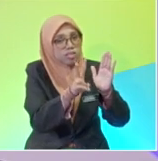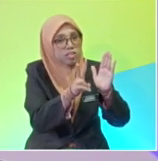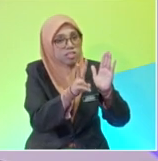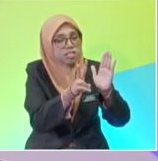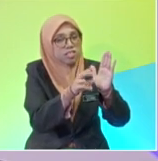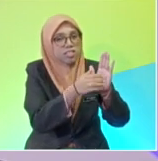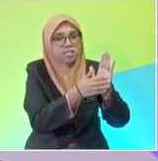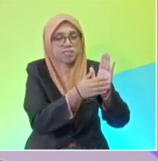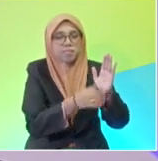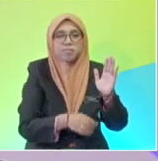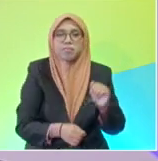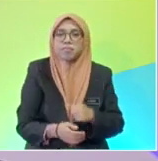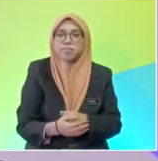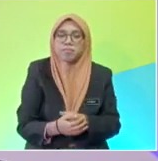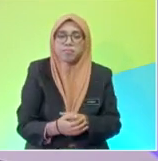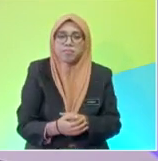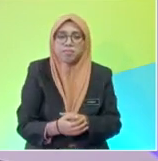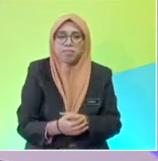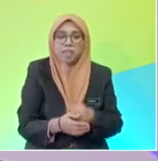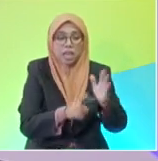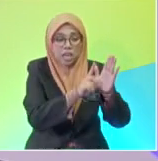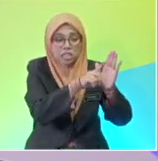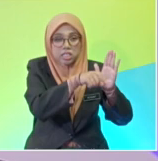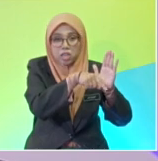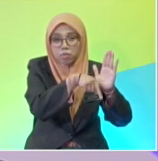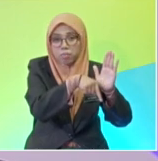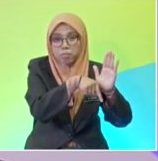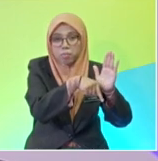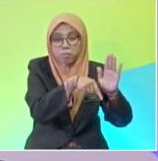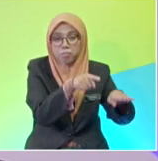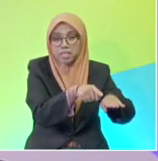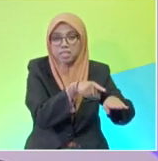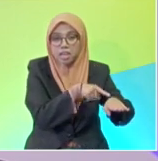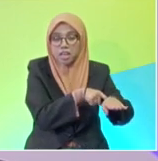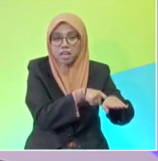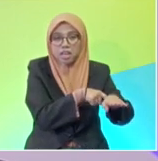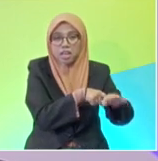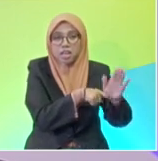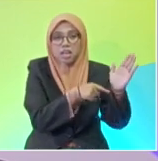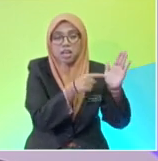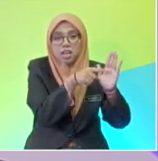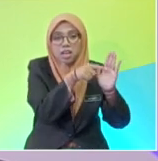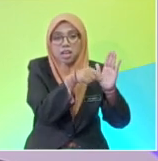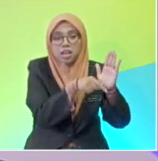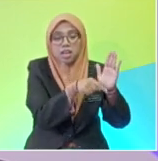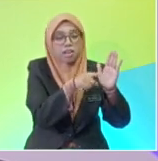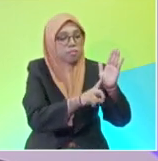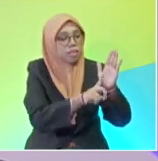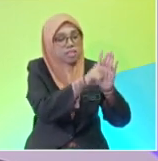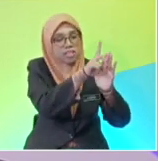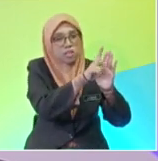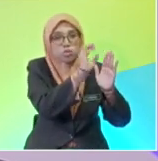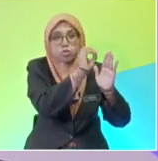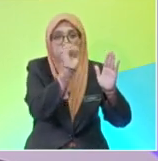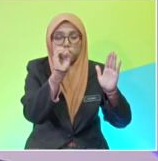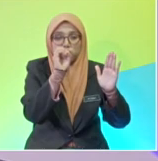di nombor 2, pada nombor 2, dan jarum panjang pada 60 ataupun kosong-kosong.